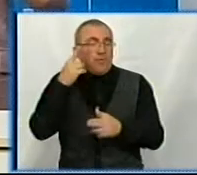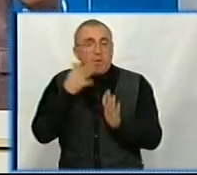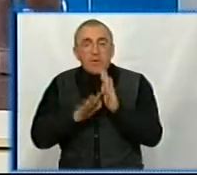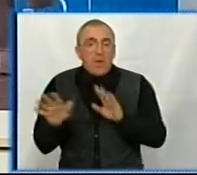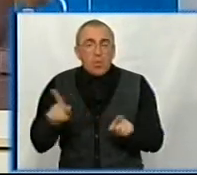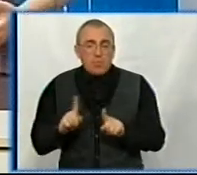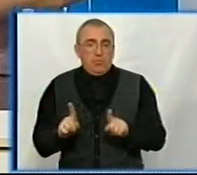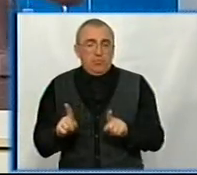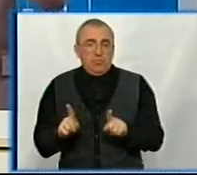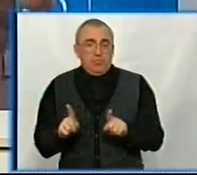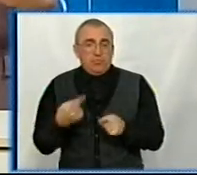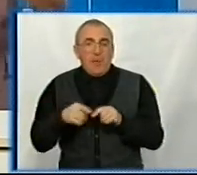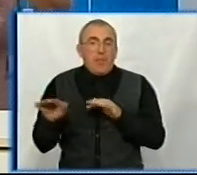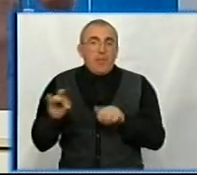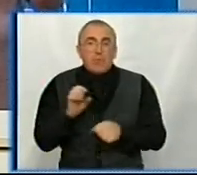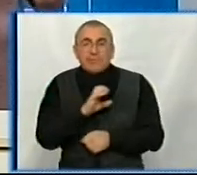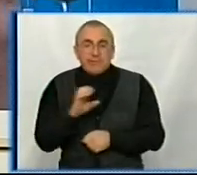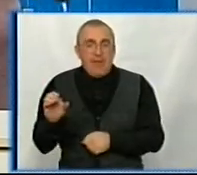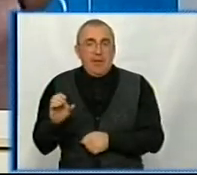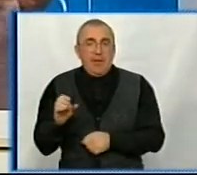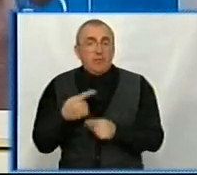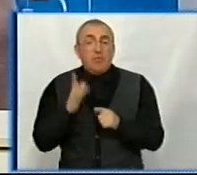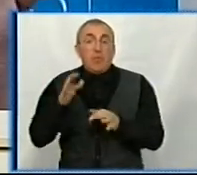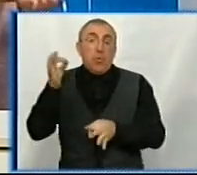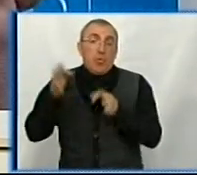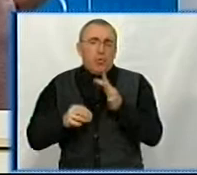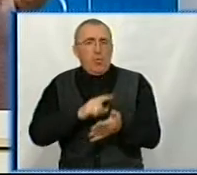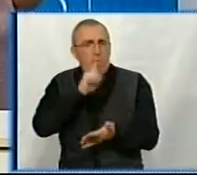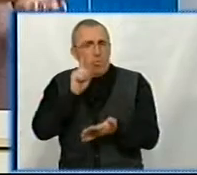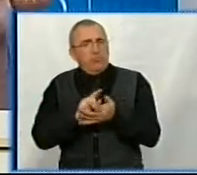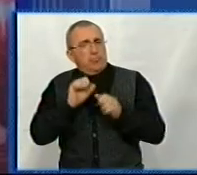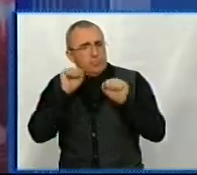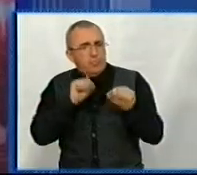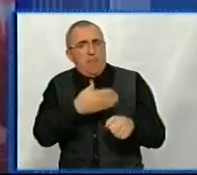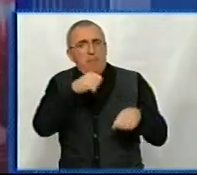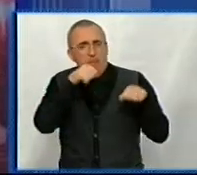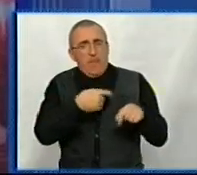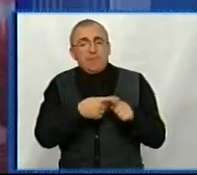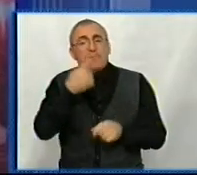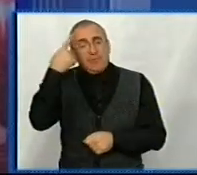розумілися процесу. Да. Ну те, що є суд, який зобов'язаний захищати їх права, і вони